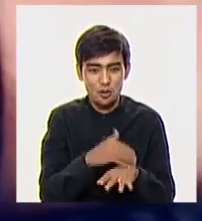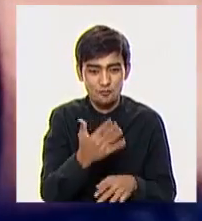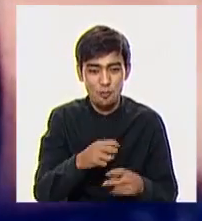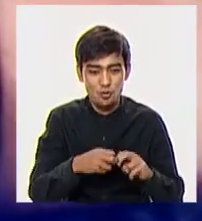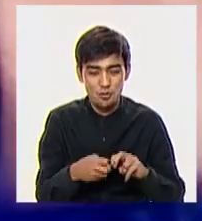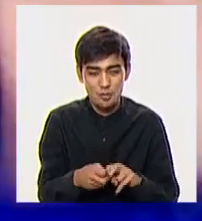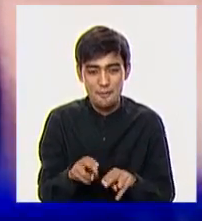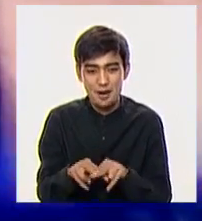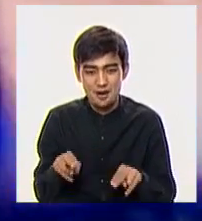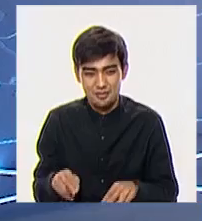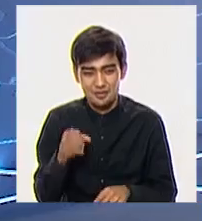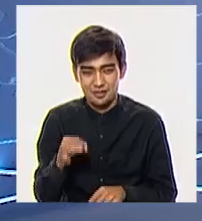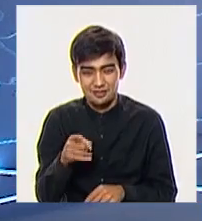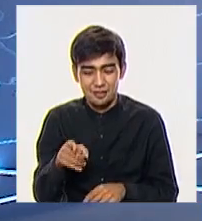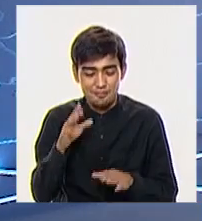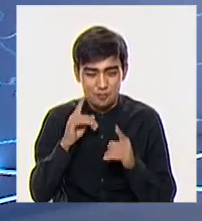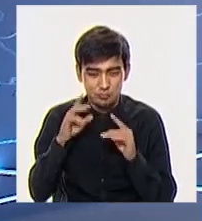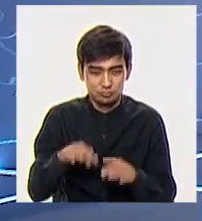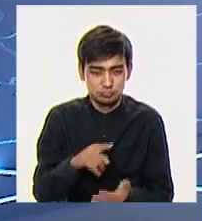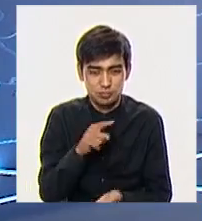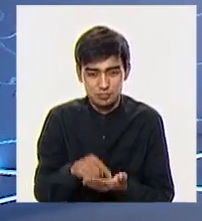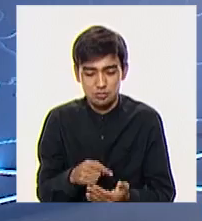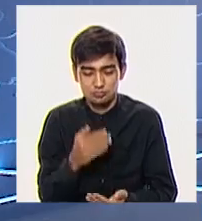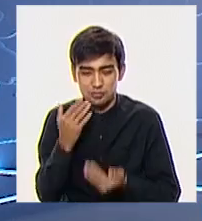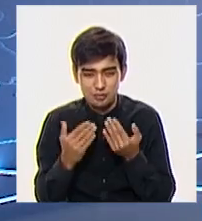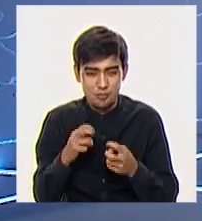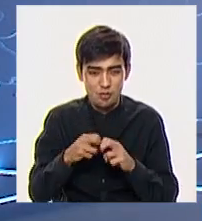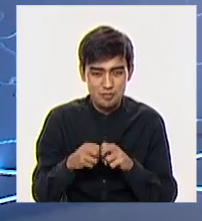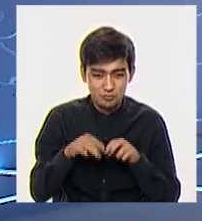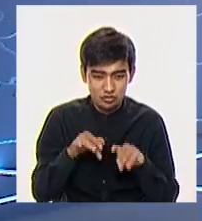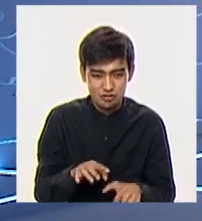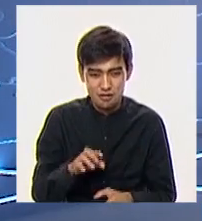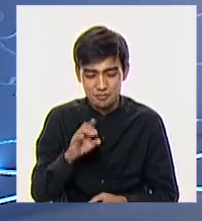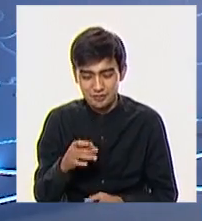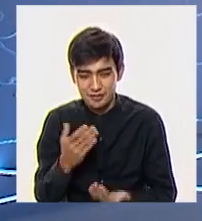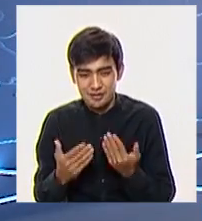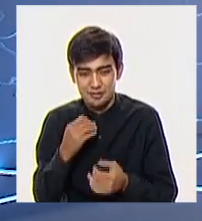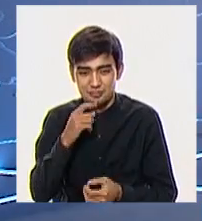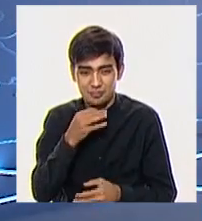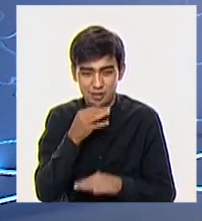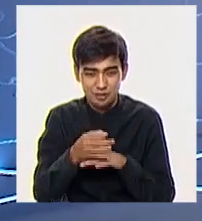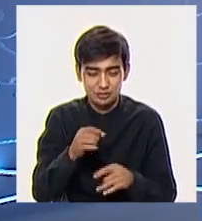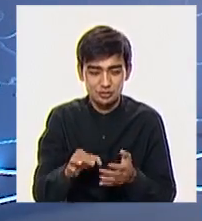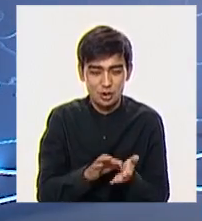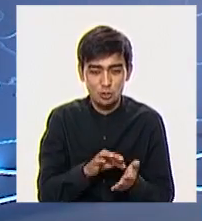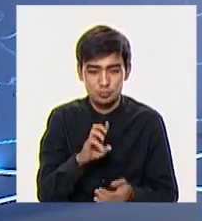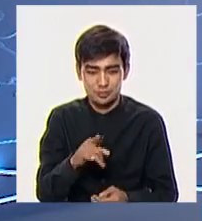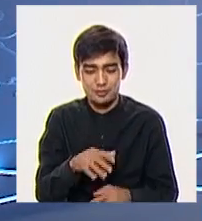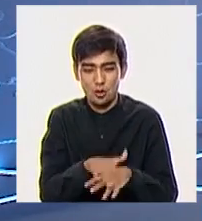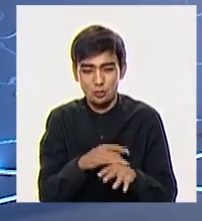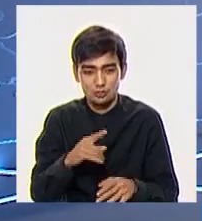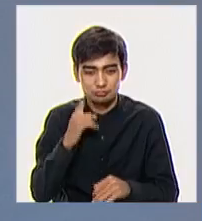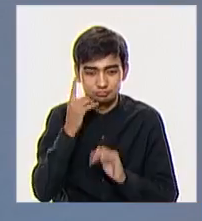мәселесін парламенттік жаңа алаңда көтеріп мәселелерді айтатын болса, бірден оны халық сезуші еді.